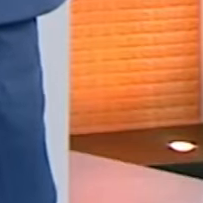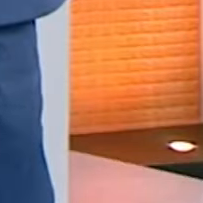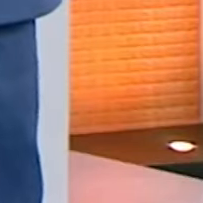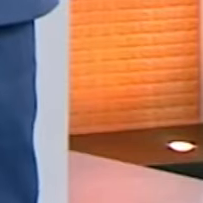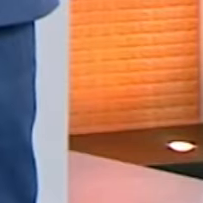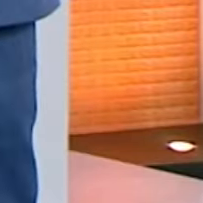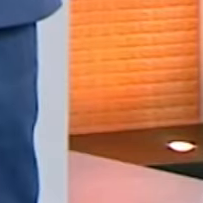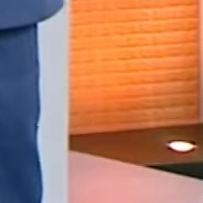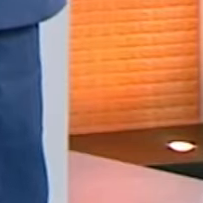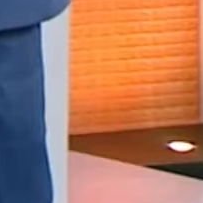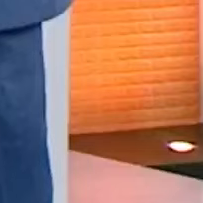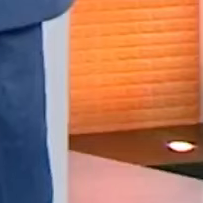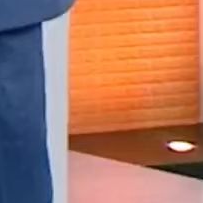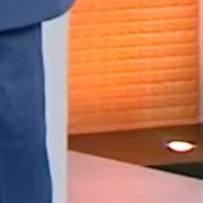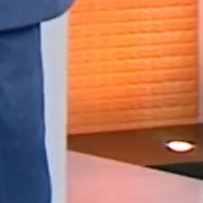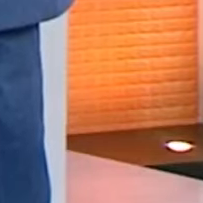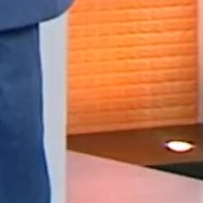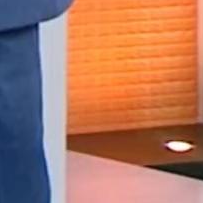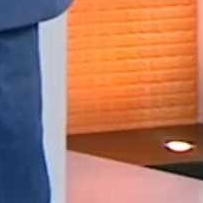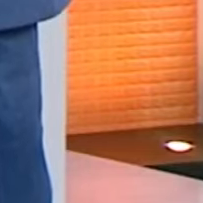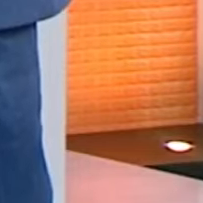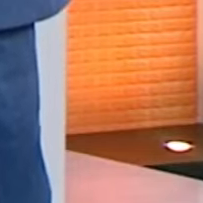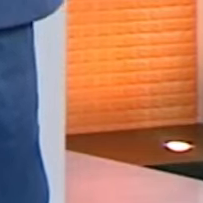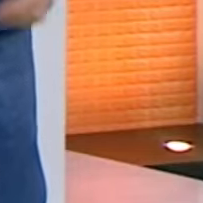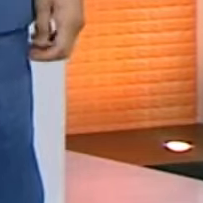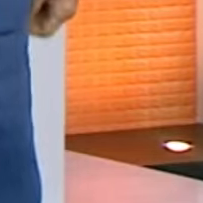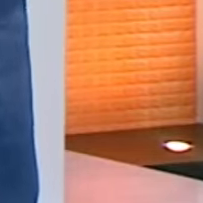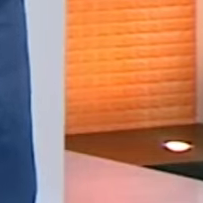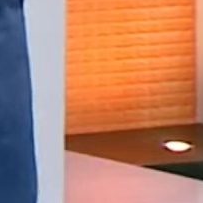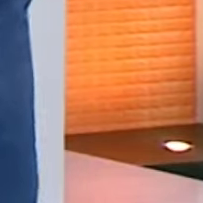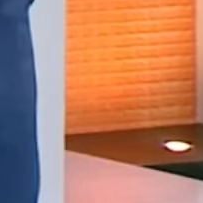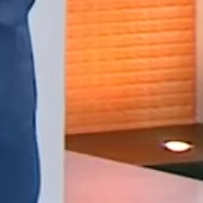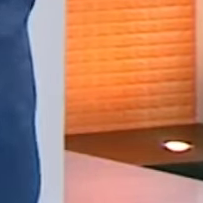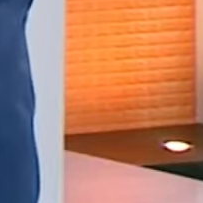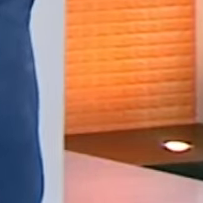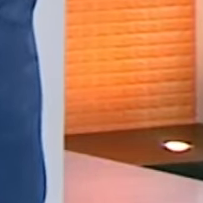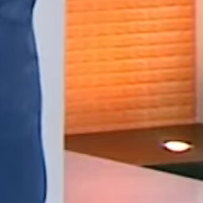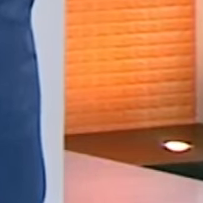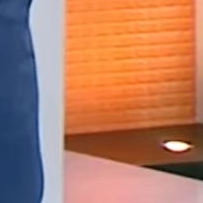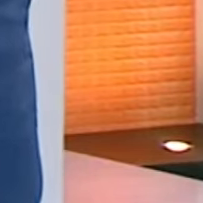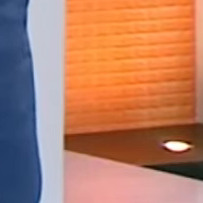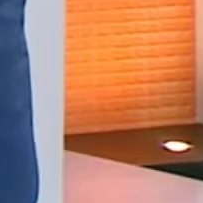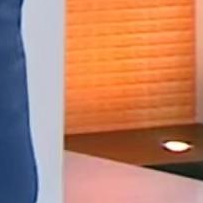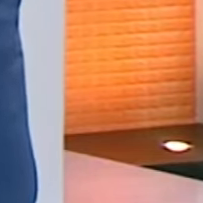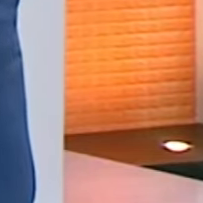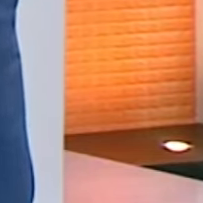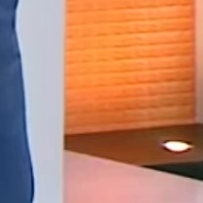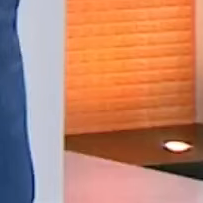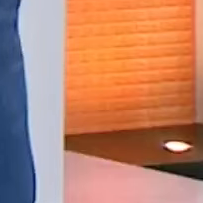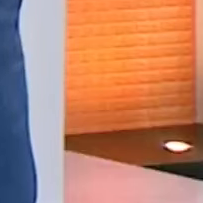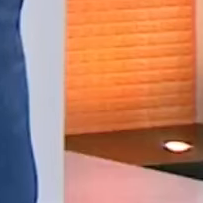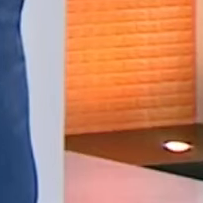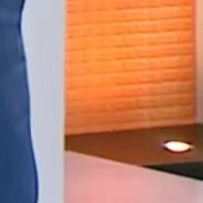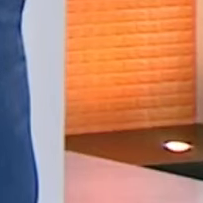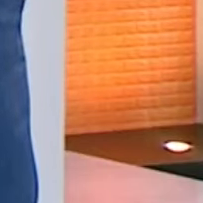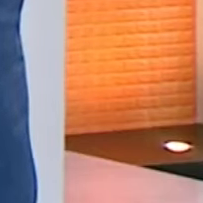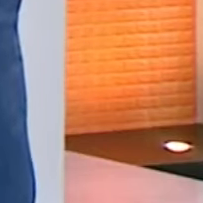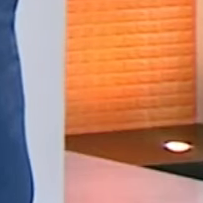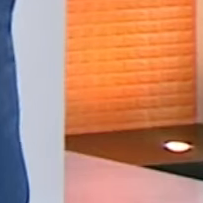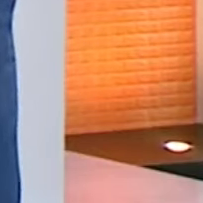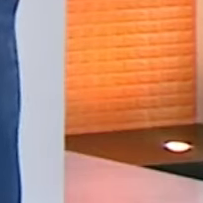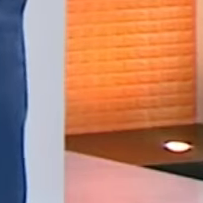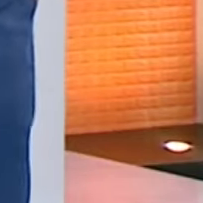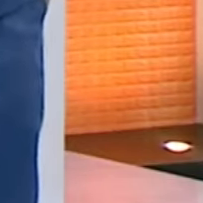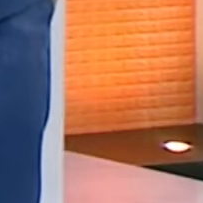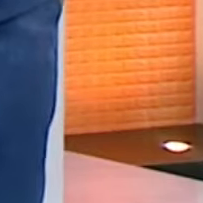ka sa mga balita. Mag-subscribe sa GMA Integrated News sa YouTube. Sa mga kapuso abroad, subaybayan nyo kami sa GMA Pinoy